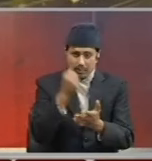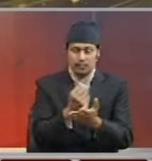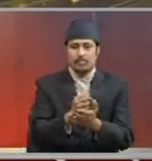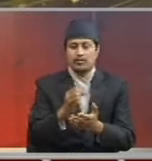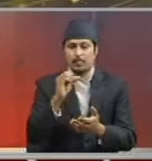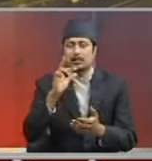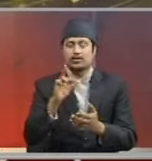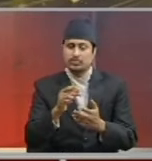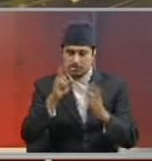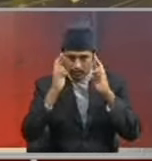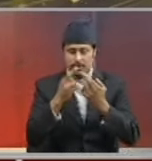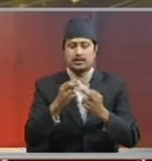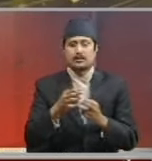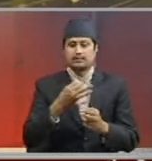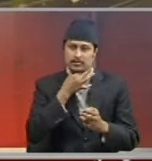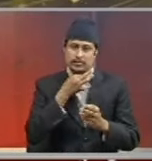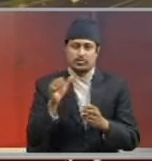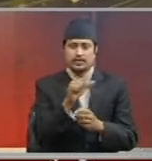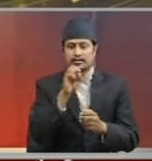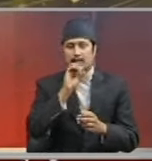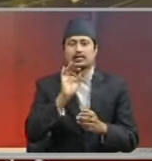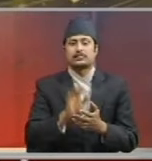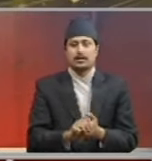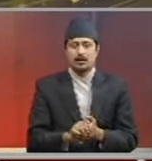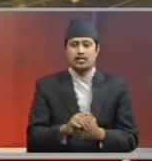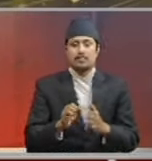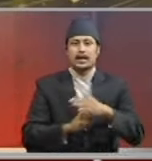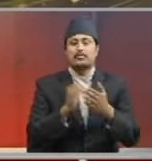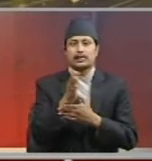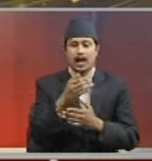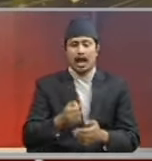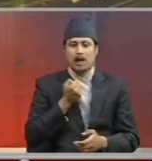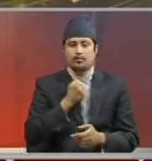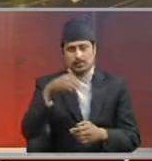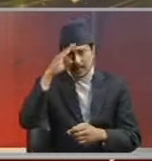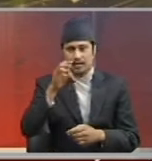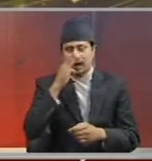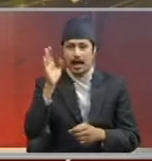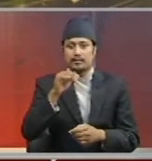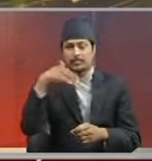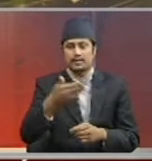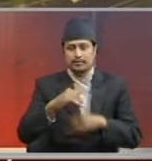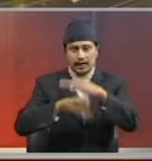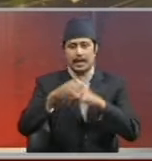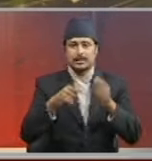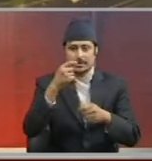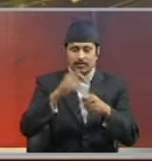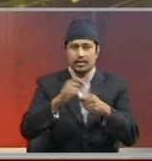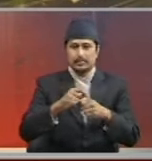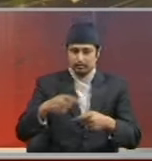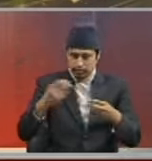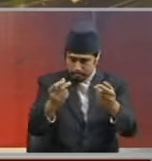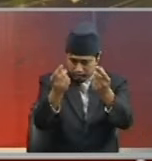सुरक्षा गरिने प्रतिबद्धता समेत उनले जनाएका छन्। प्रधानमन्त्री दाहालले आफू सरकारमा आएपछि विकास निर्माणले गति